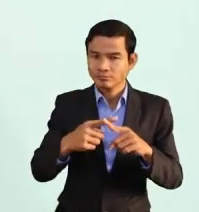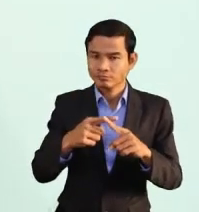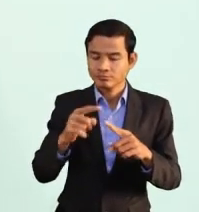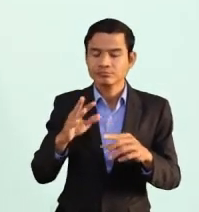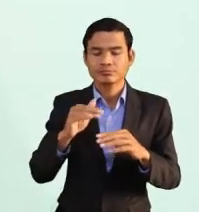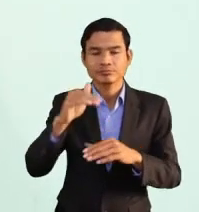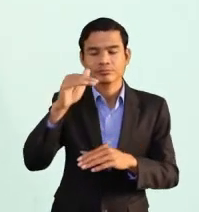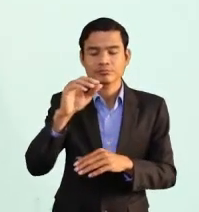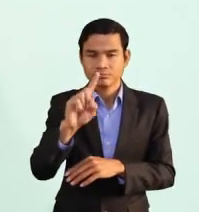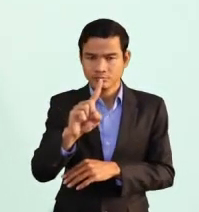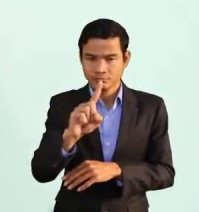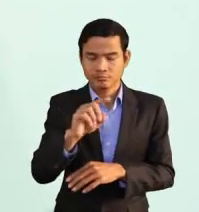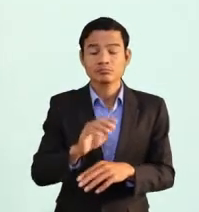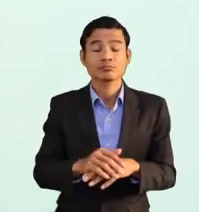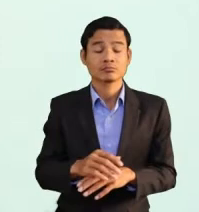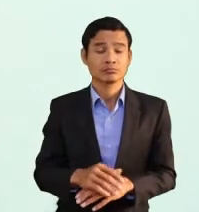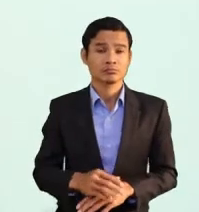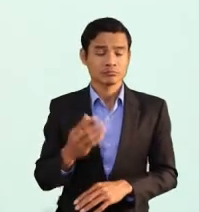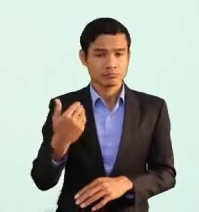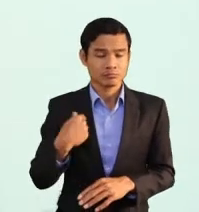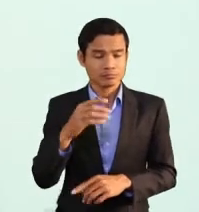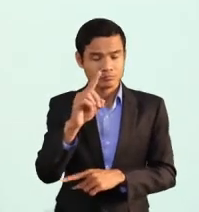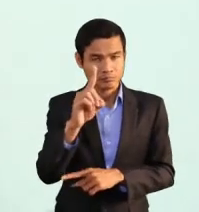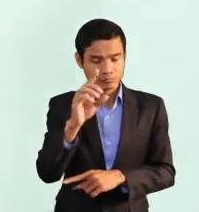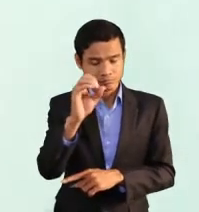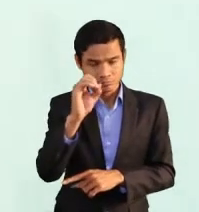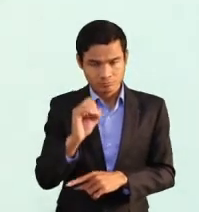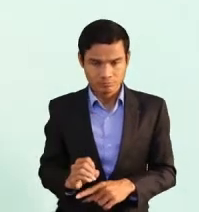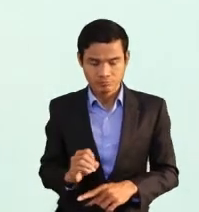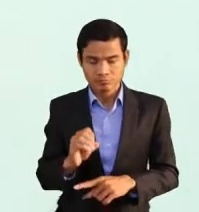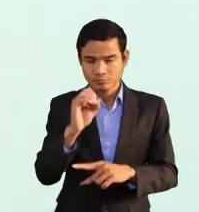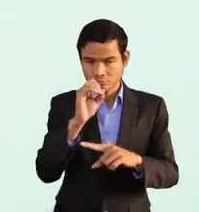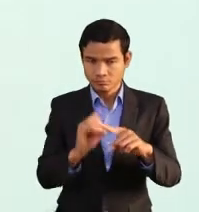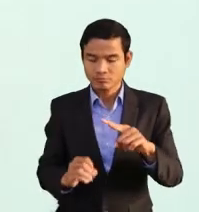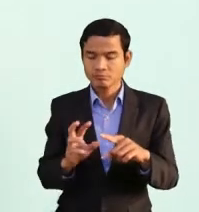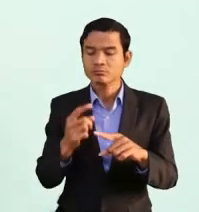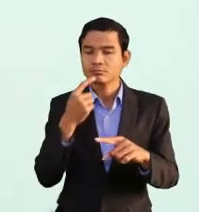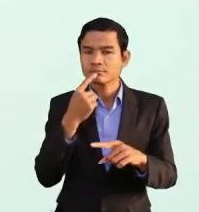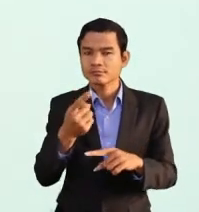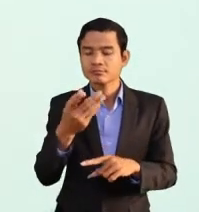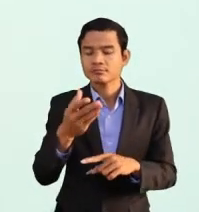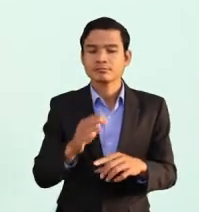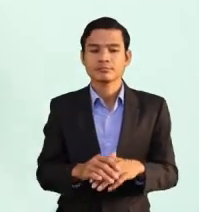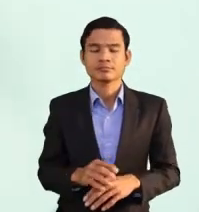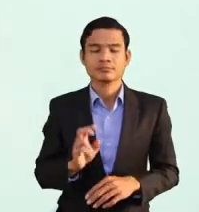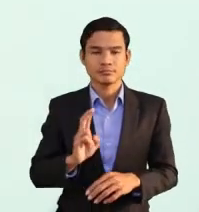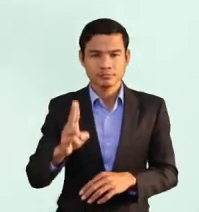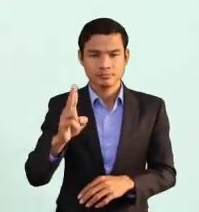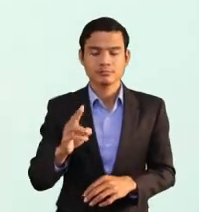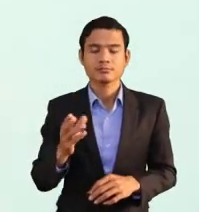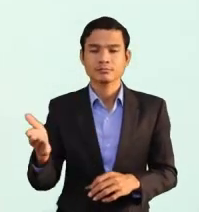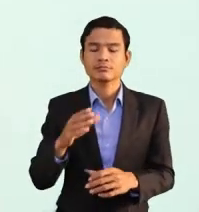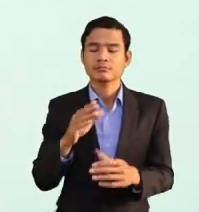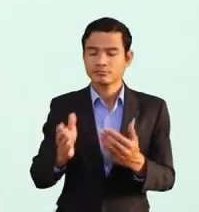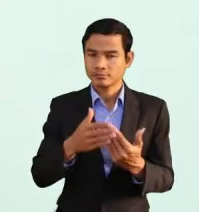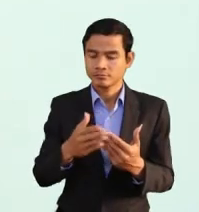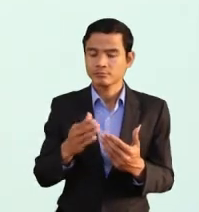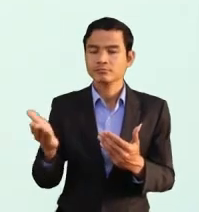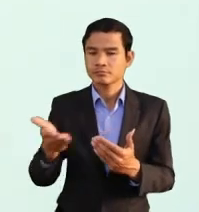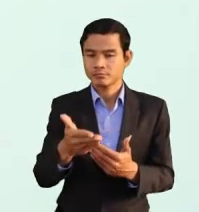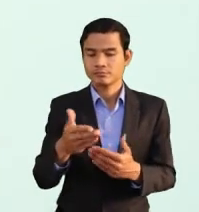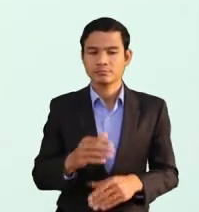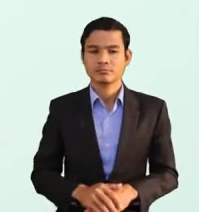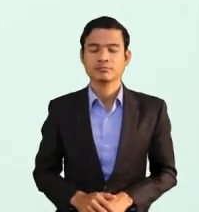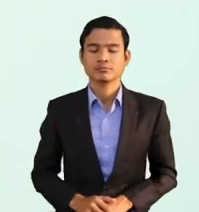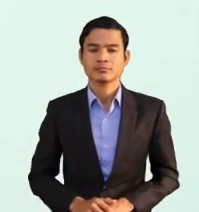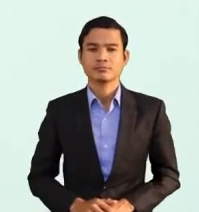chả mùi chả miên tầm mùi chứ dưỡng tùm lẹ mùi mà dưỡng ọt chăm mạch hai gì dưỡng lươn nè còn á nó cứ rất là lươn tiệt hai